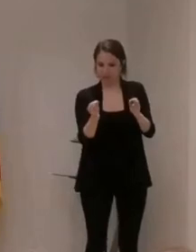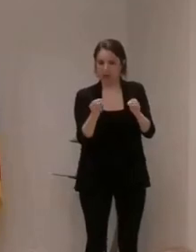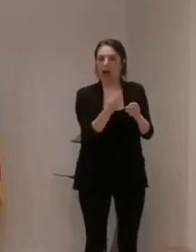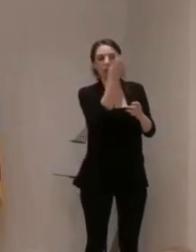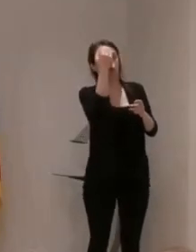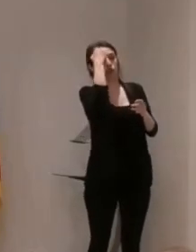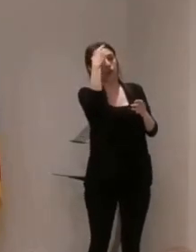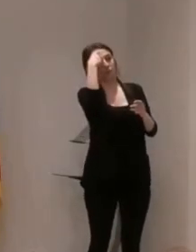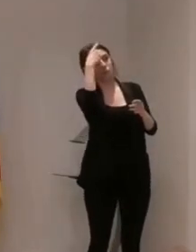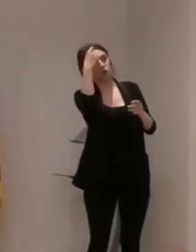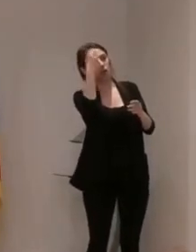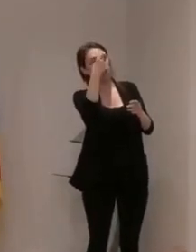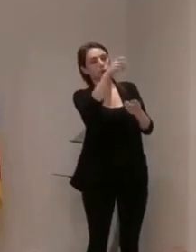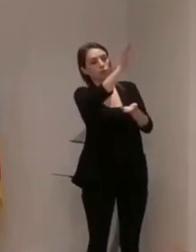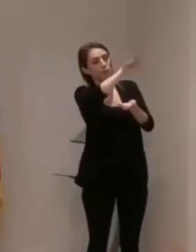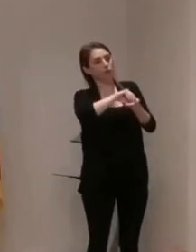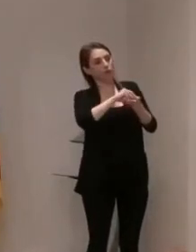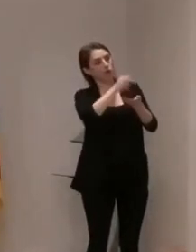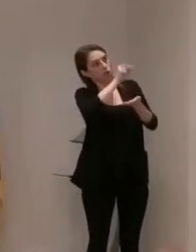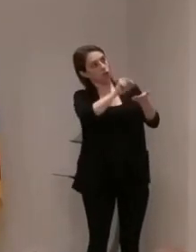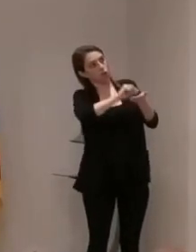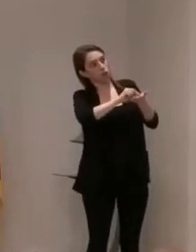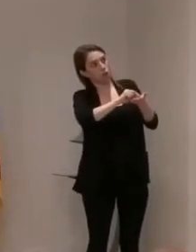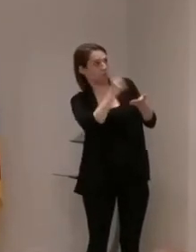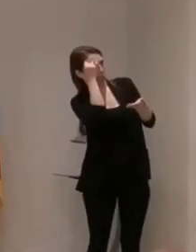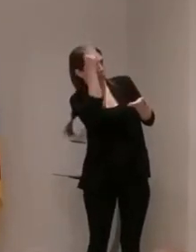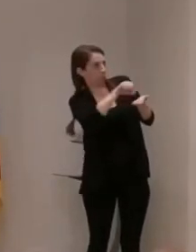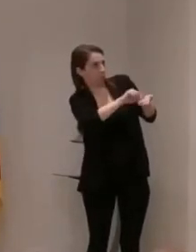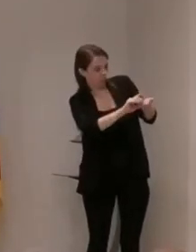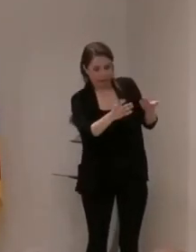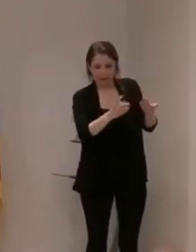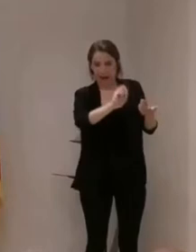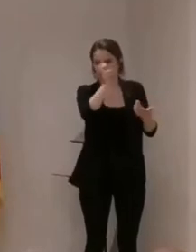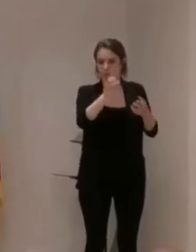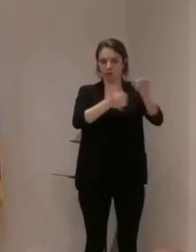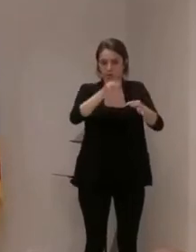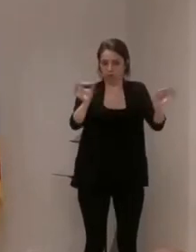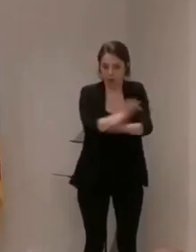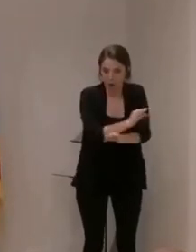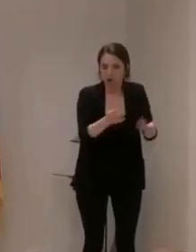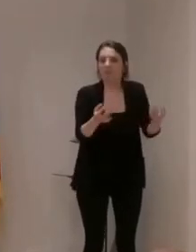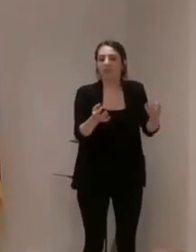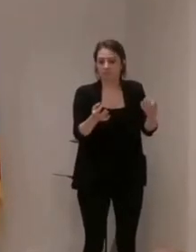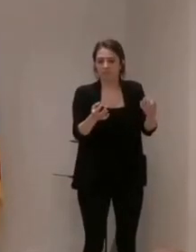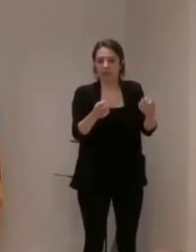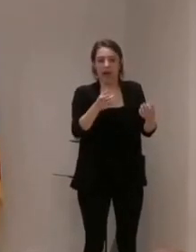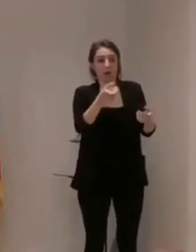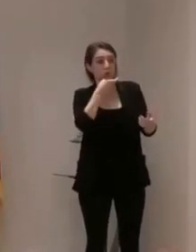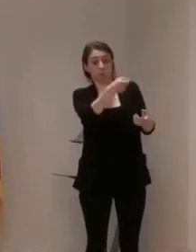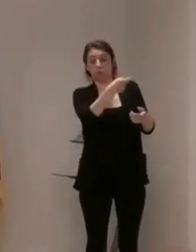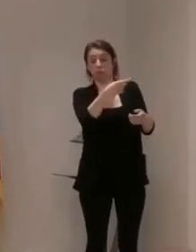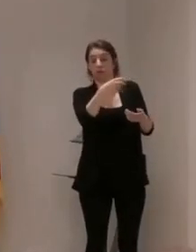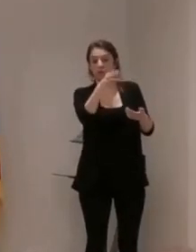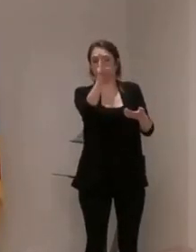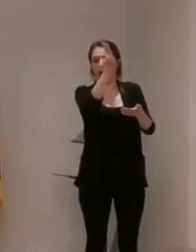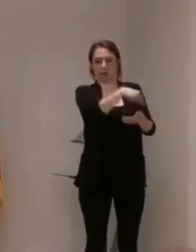eren així i s'han presentat així, memòries que han estat exaltades injustament, memòries que han estat insultades